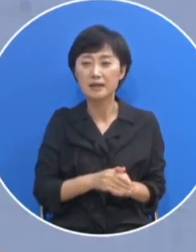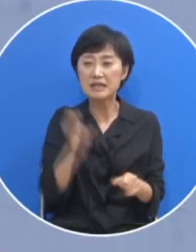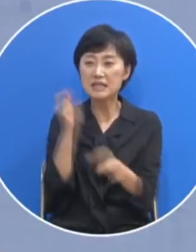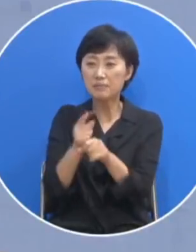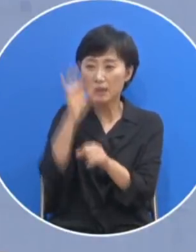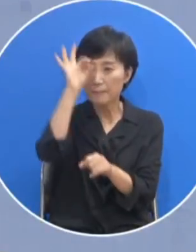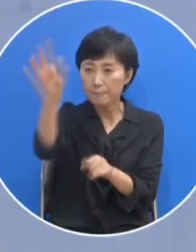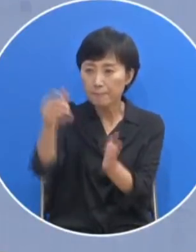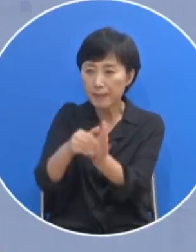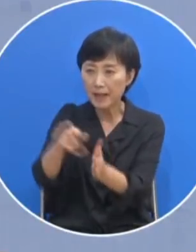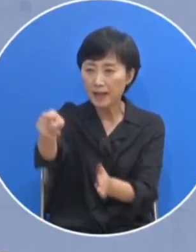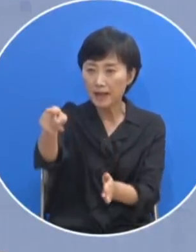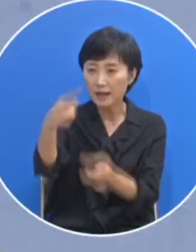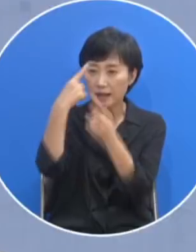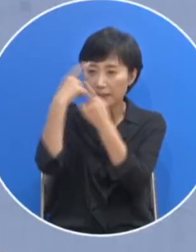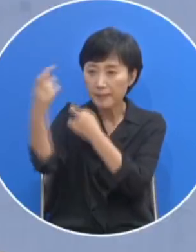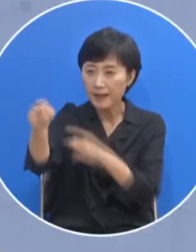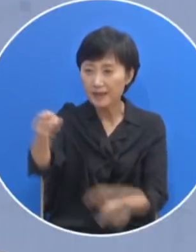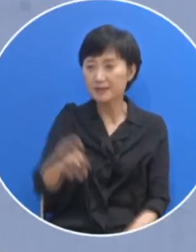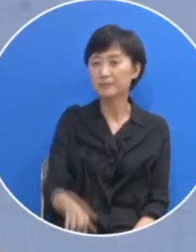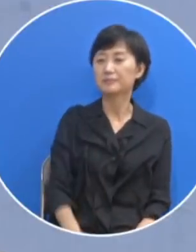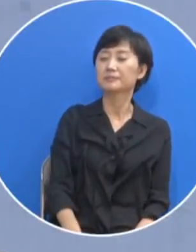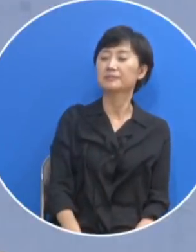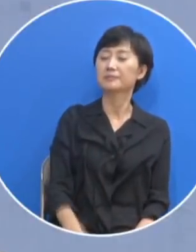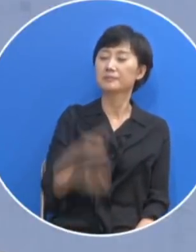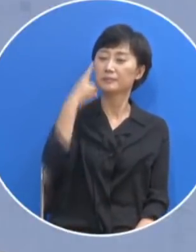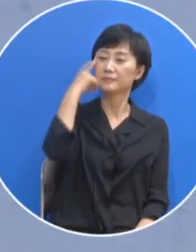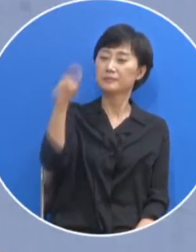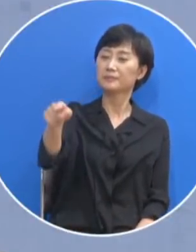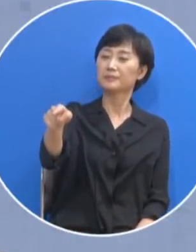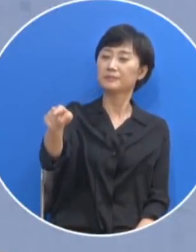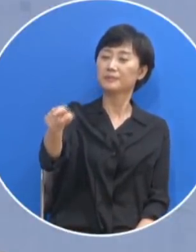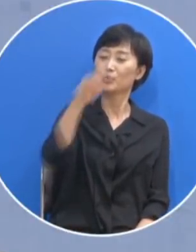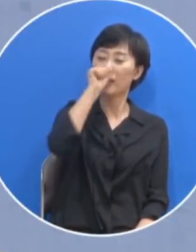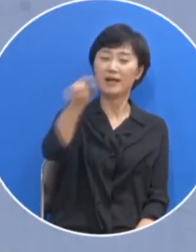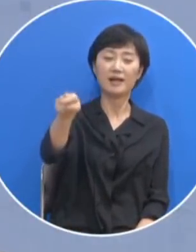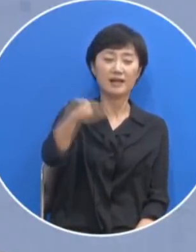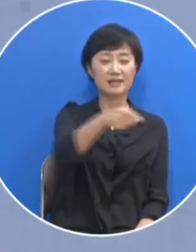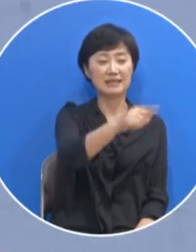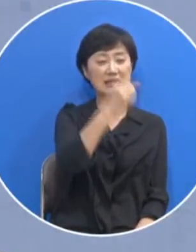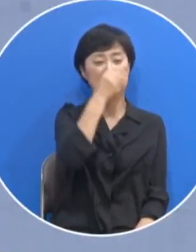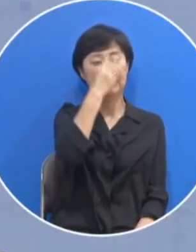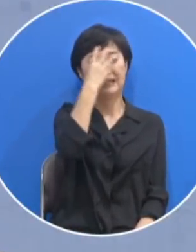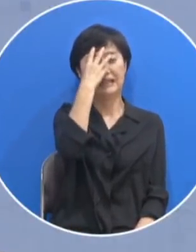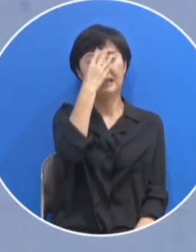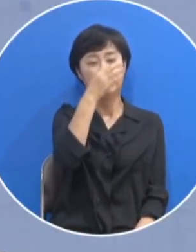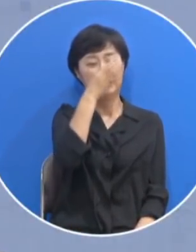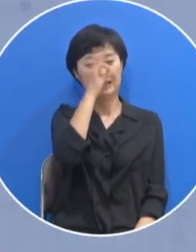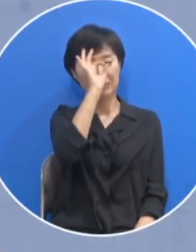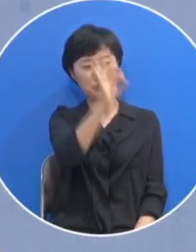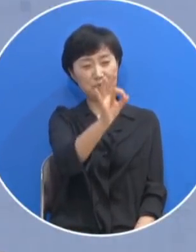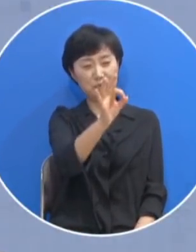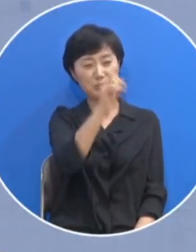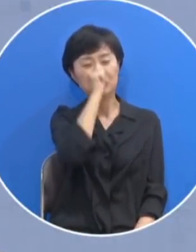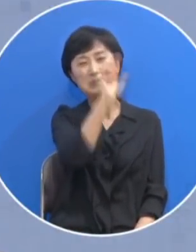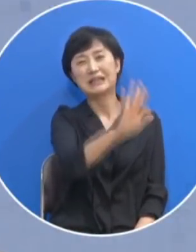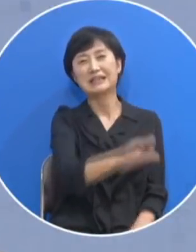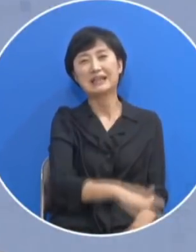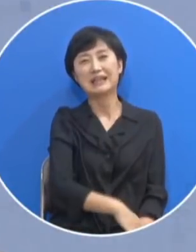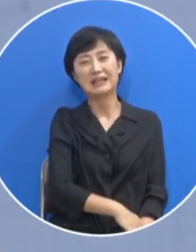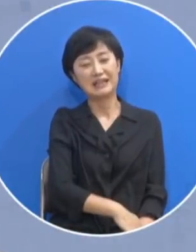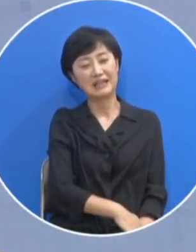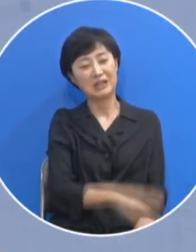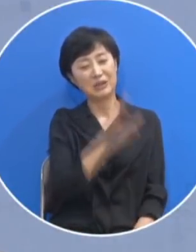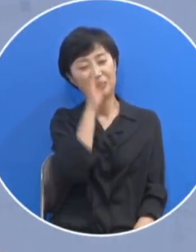구원 할 건 요거 보니 옷이 라이더 이씨는 팔아 있어 갈 우리 원했어요 백련사 쇼핑하면 에버링 컴 침이 를 봤다 보이